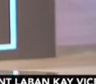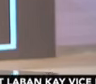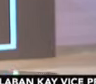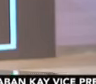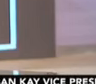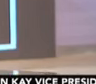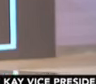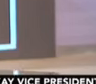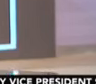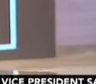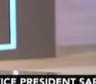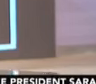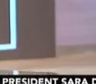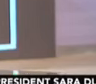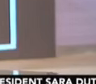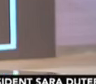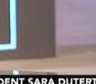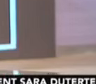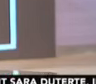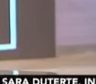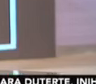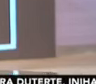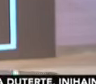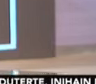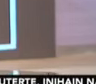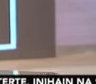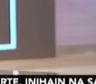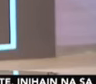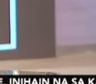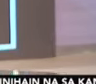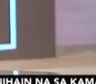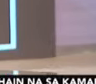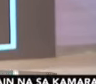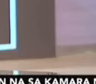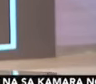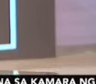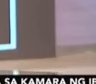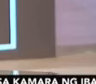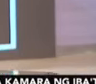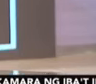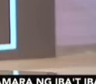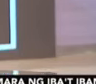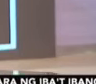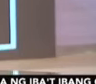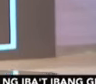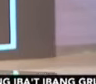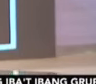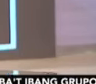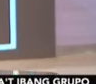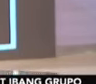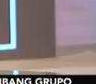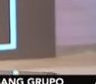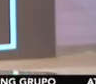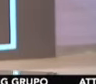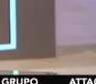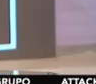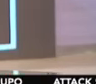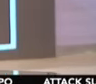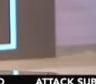Ngayong kaliwat kanan na naman ng mga handaan, nagpaalala ang isang grupo na huwag mag-aaksaya ng kanin,